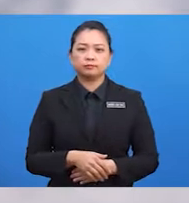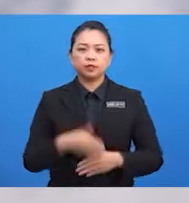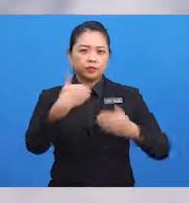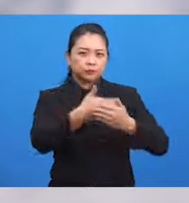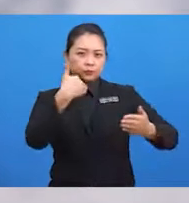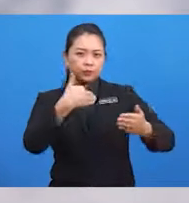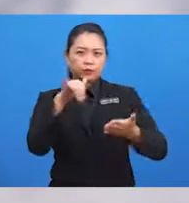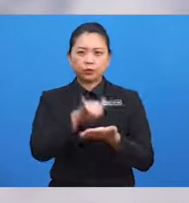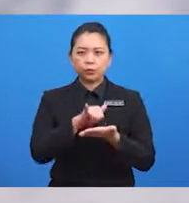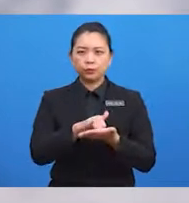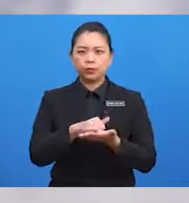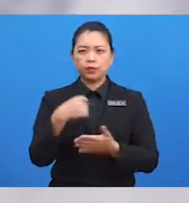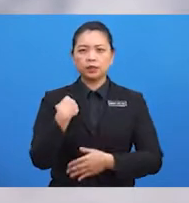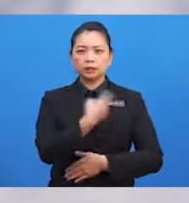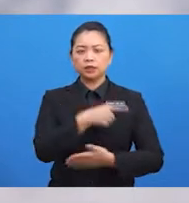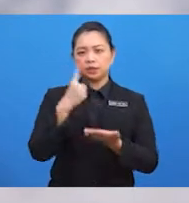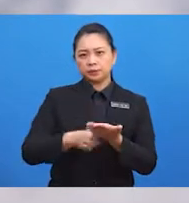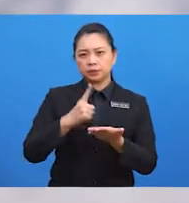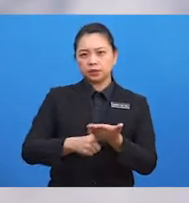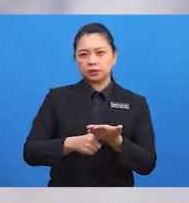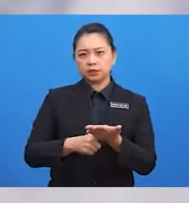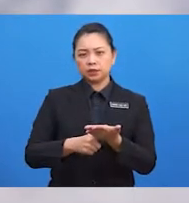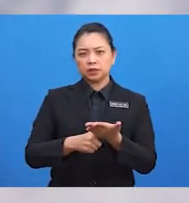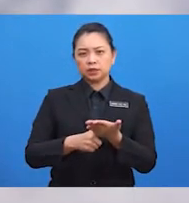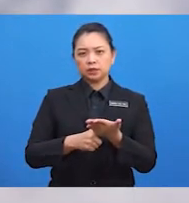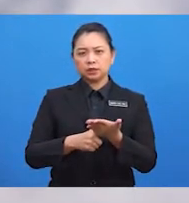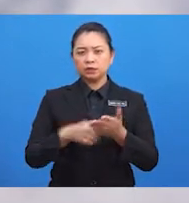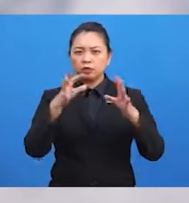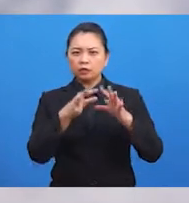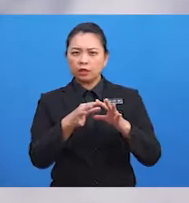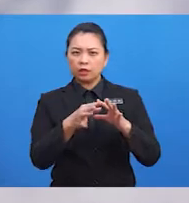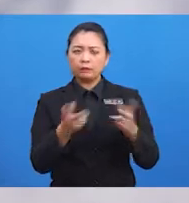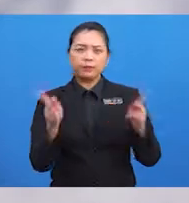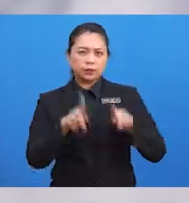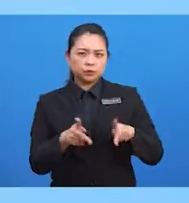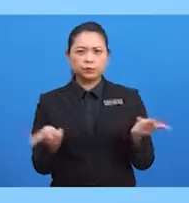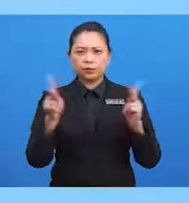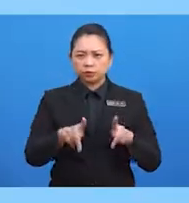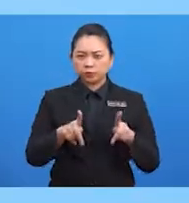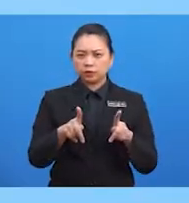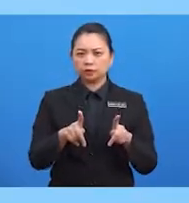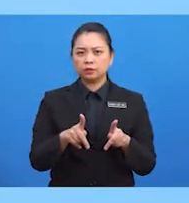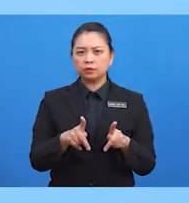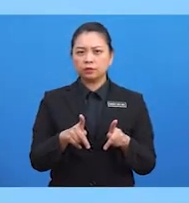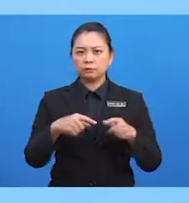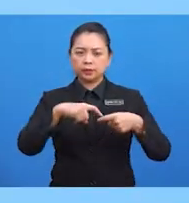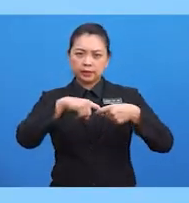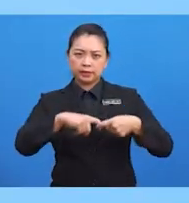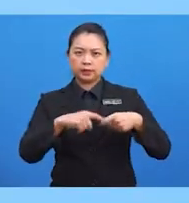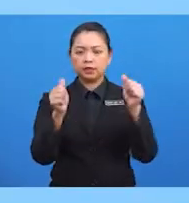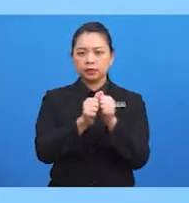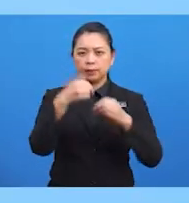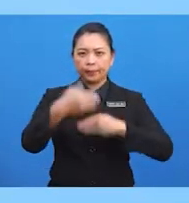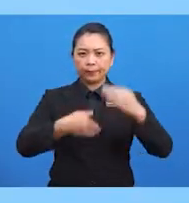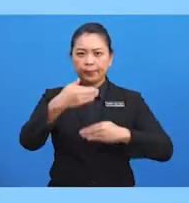tu, kita bincangkan dahulu peristiwa-peristiwa yang berlaku berkaitan perkembangan